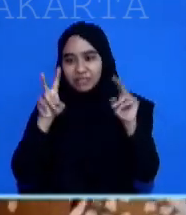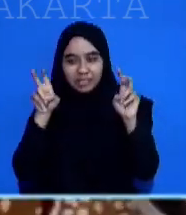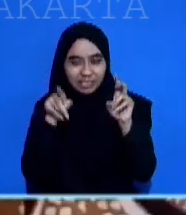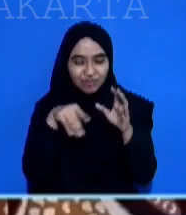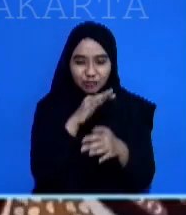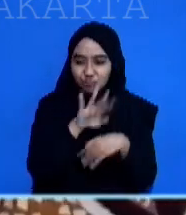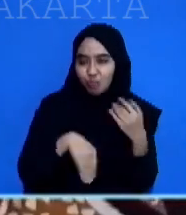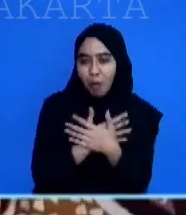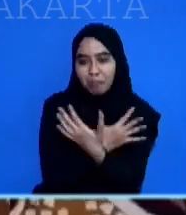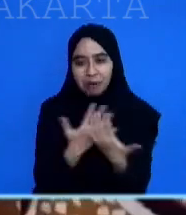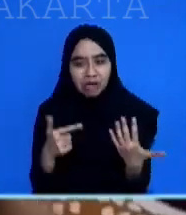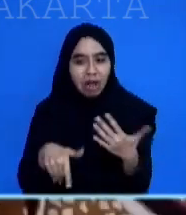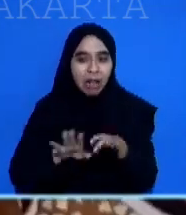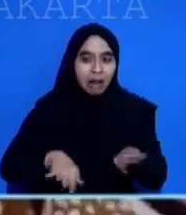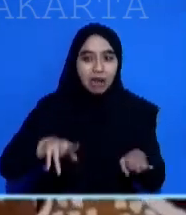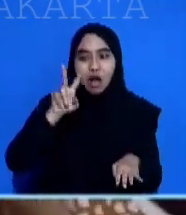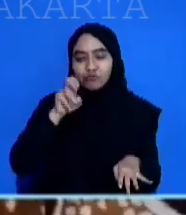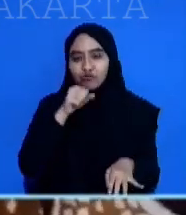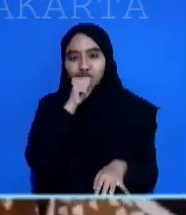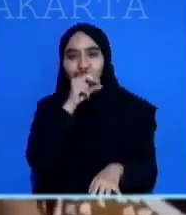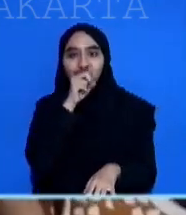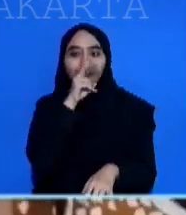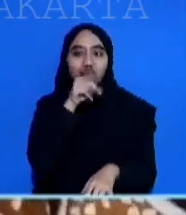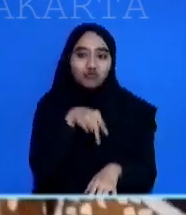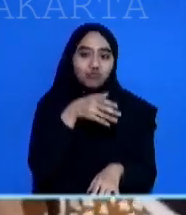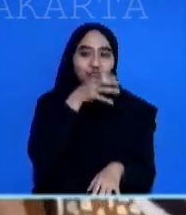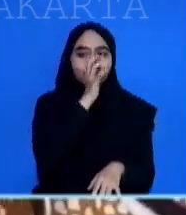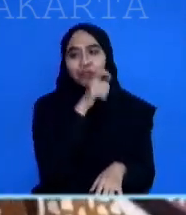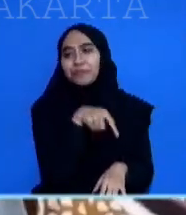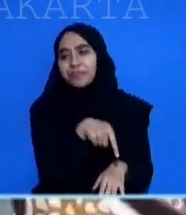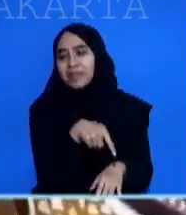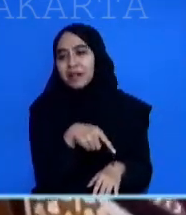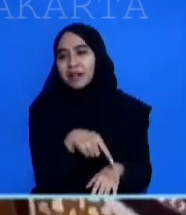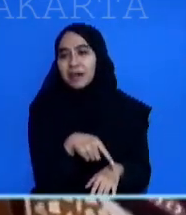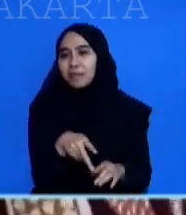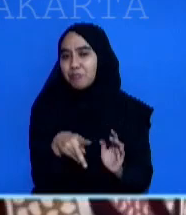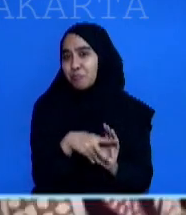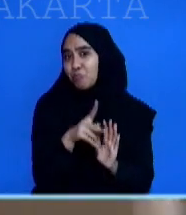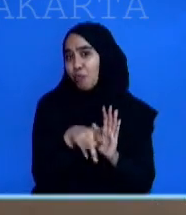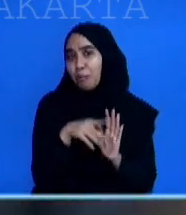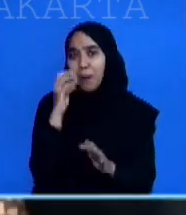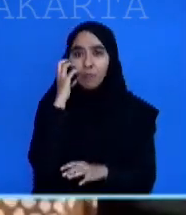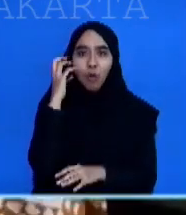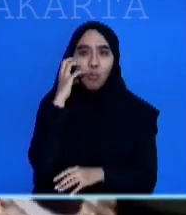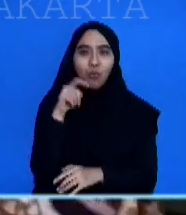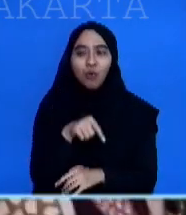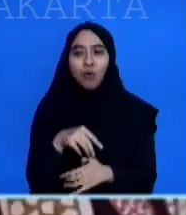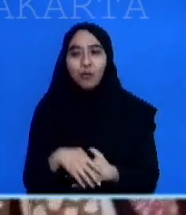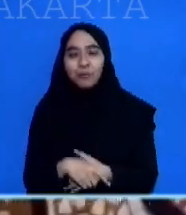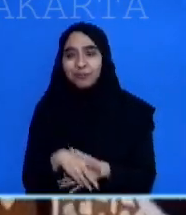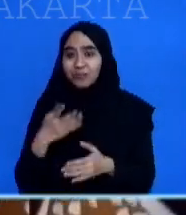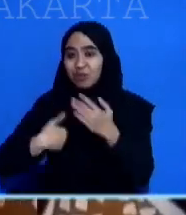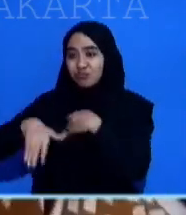manusia Indonesia harus minum susu ini program Pak Prabowo belasan tahun yang